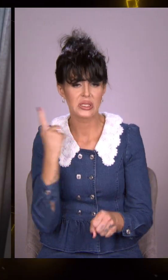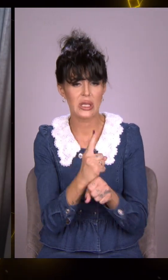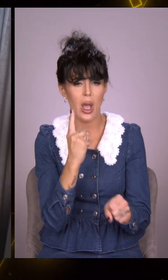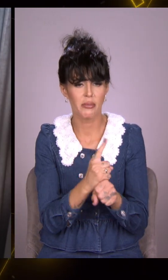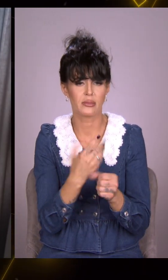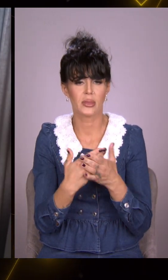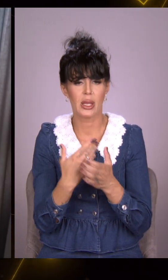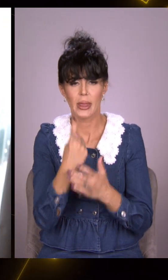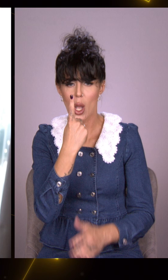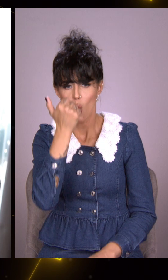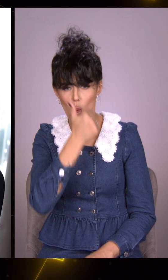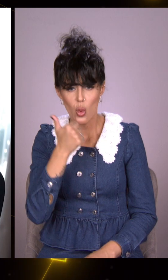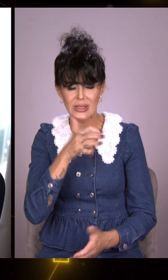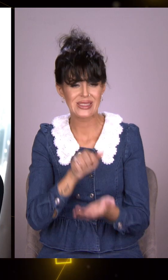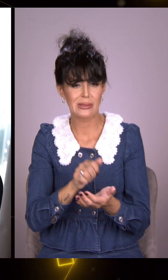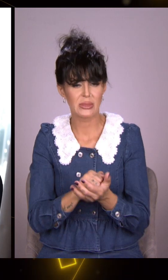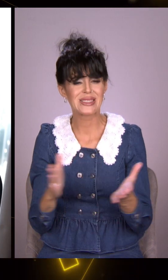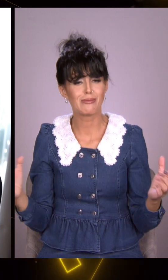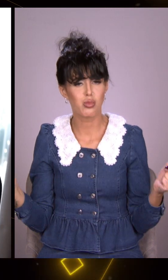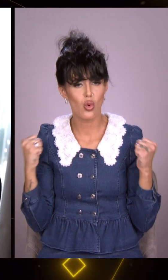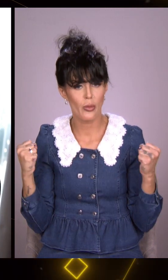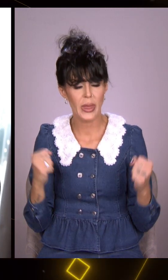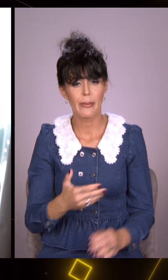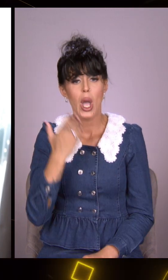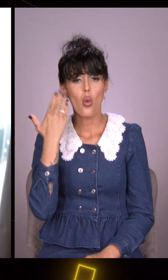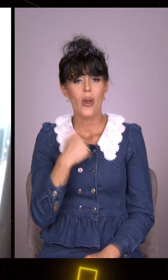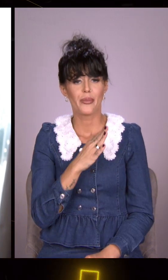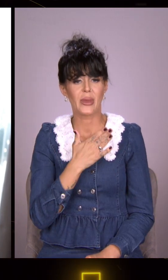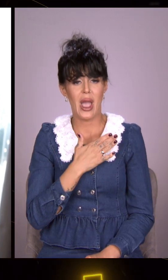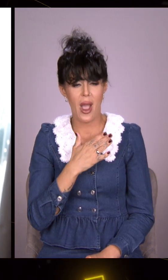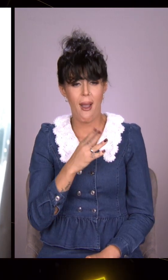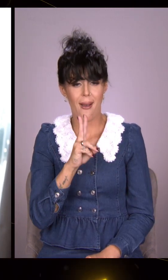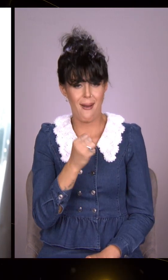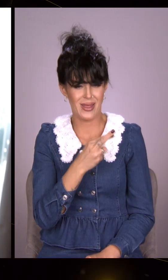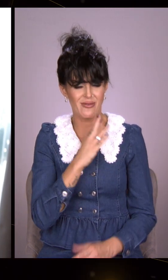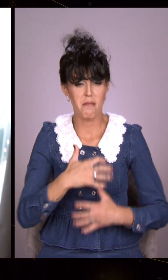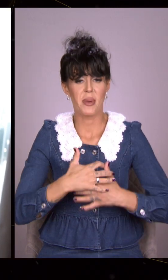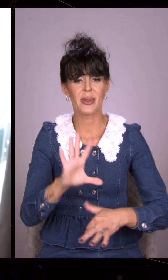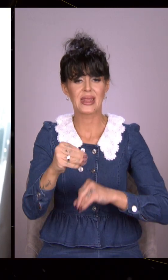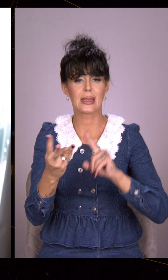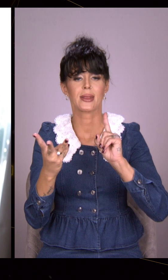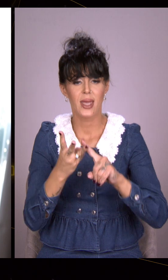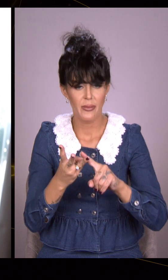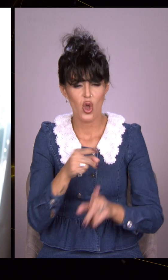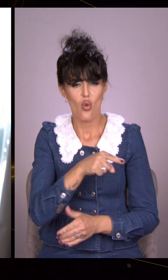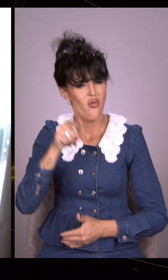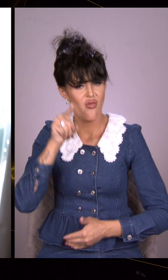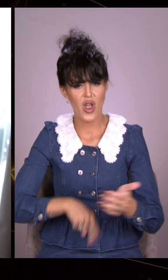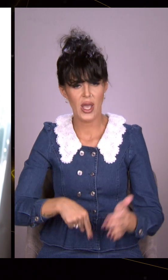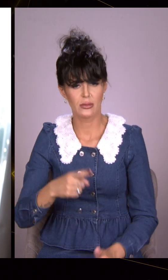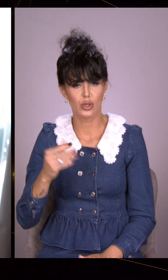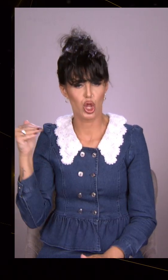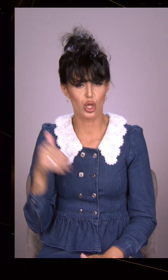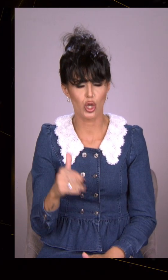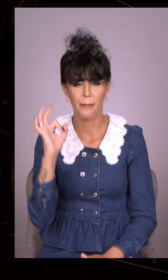мінімум на рік займатися спортом. Коли вже Катя завагітніла втретє, то вона вже була впевнена на 1000%, що точно